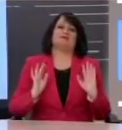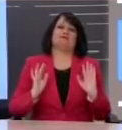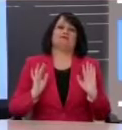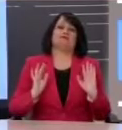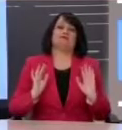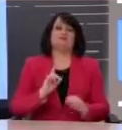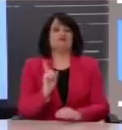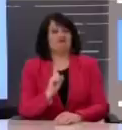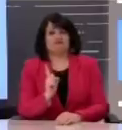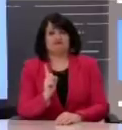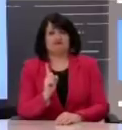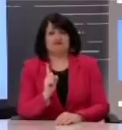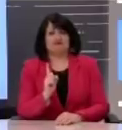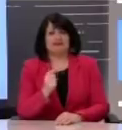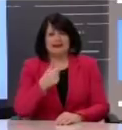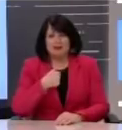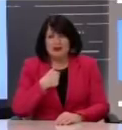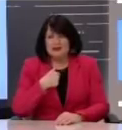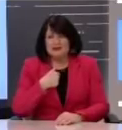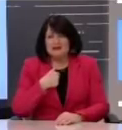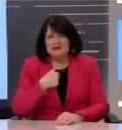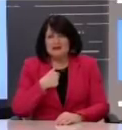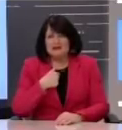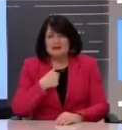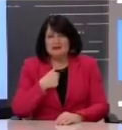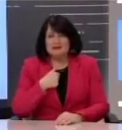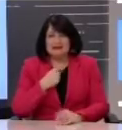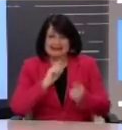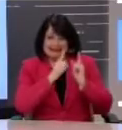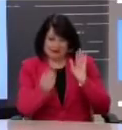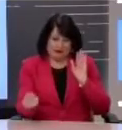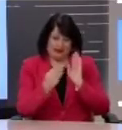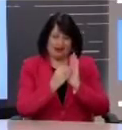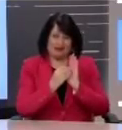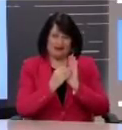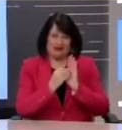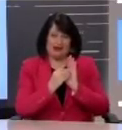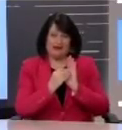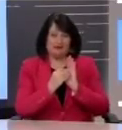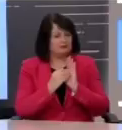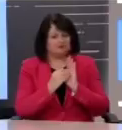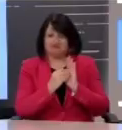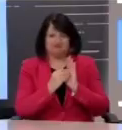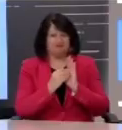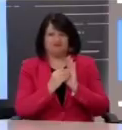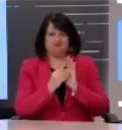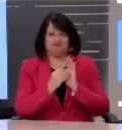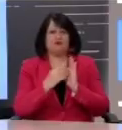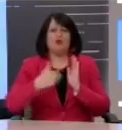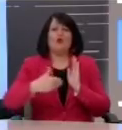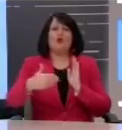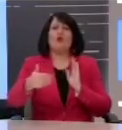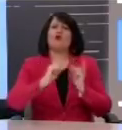Δεν πρόκειται να περιλάβουμε στην ελόγως συμφωνία και σε κάθε συμφωνία